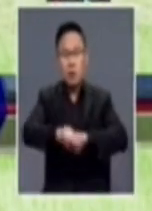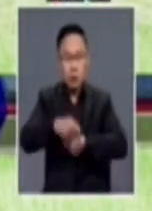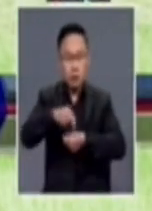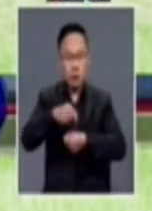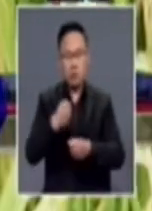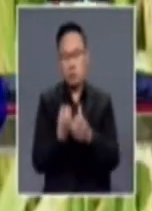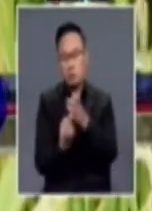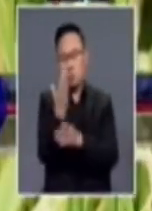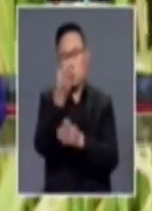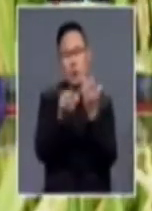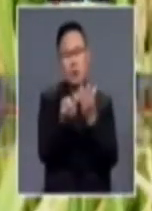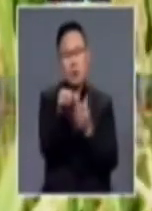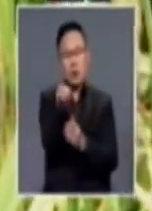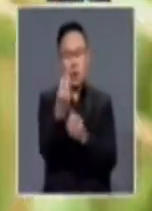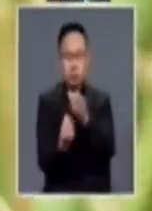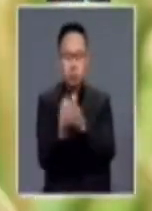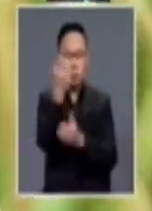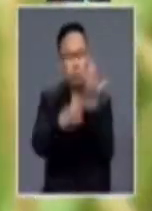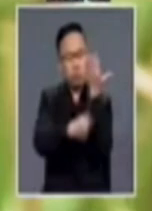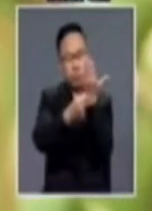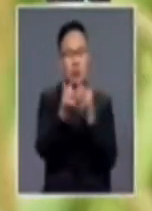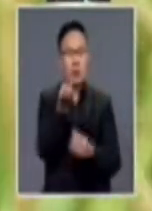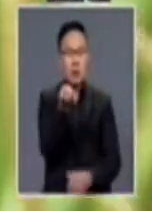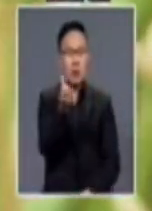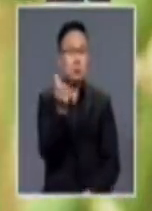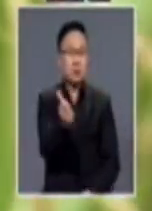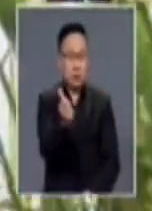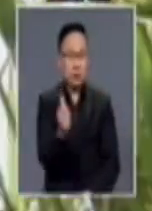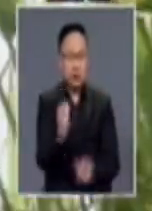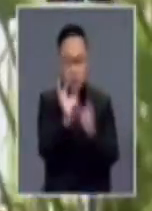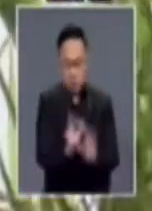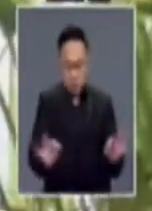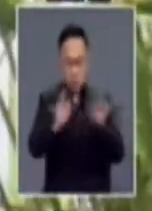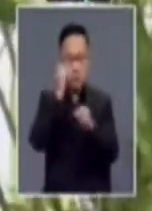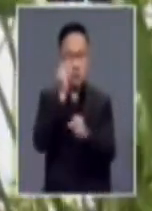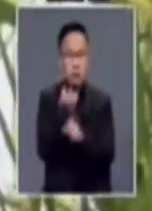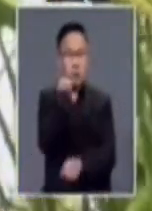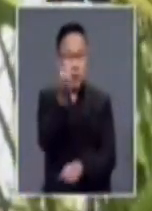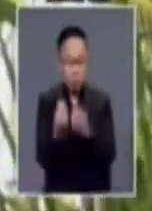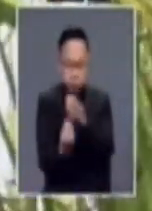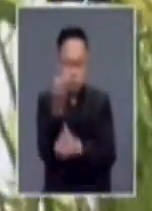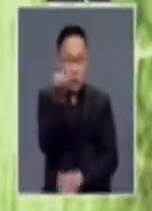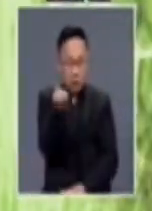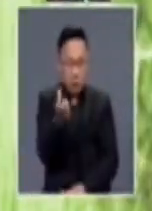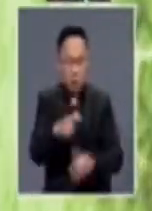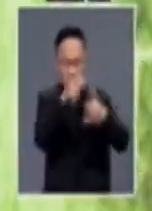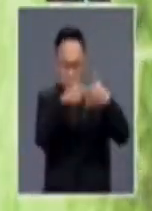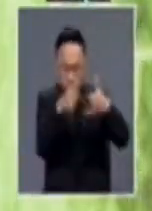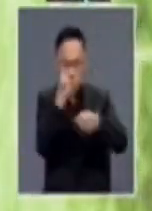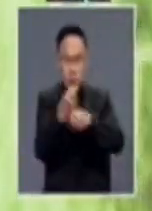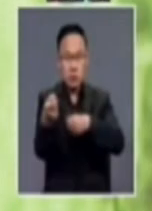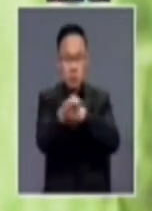ใหญ่ก็ปลูกข้าวเมื่อปลูกข้าวเราก็จะต้องจำเป็นที่จะต้องพัฒนาผู้ที่ปลูกข้าวซึ่งเ